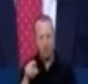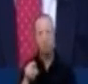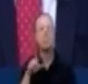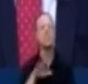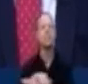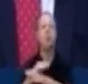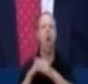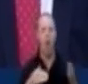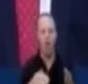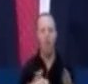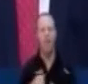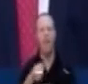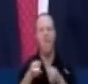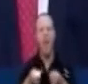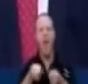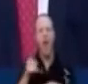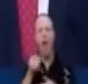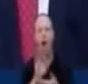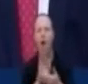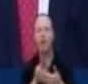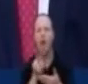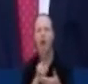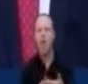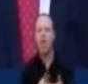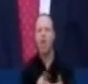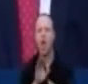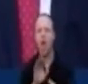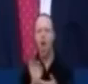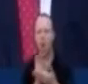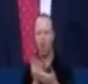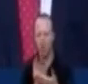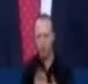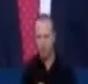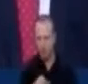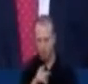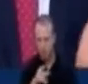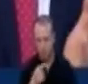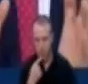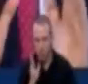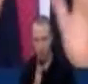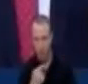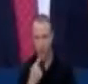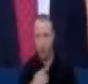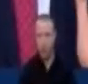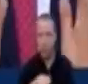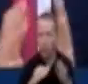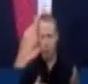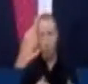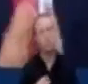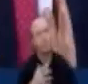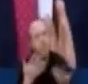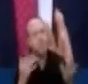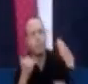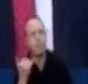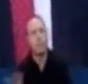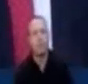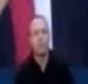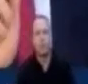ולהכריח אותה לקרוא מכתב. מה, אגב, זה כינוי גנאי להיות שמאלני? מסתבר שצריך חלק מהציבור, כן. או שאני רדה. אני זה